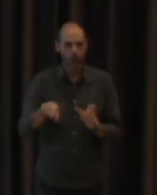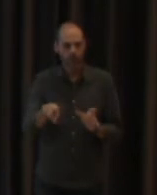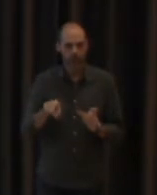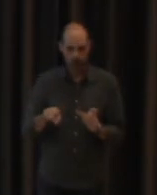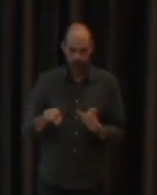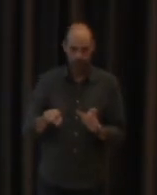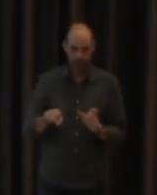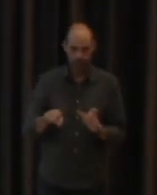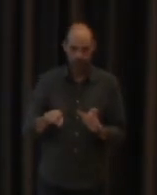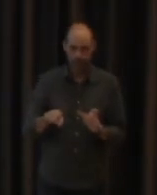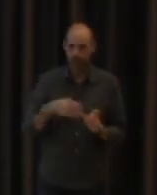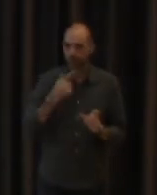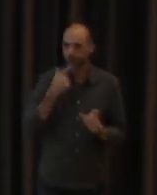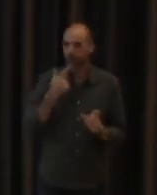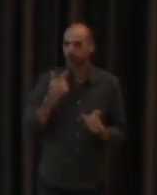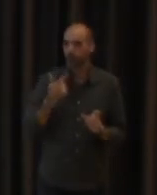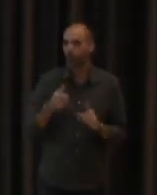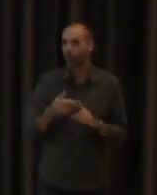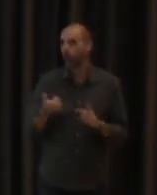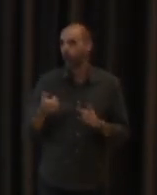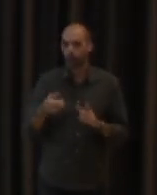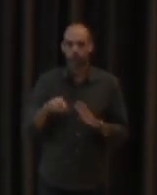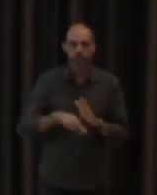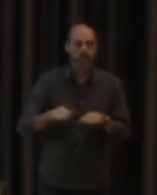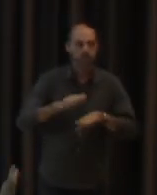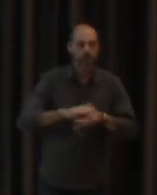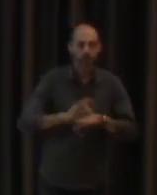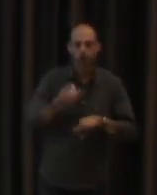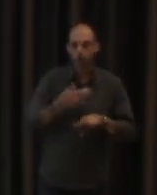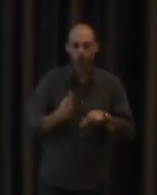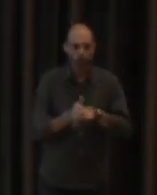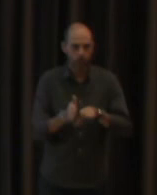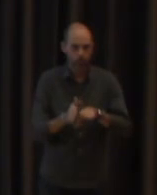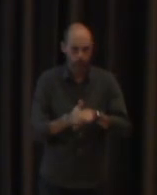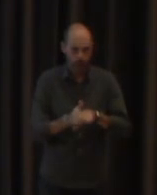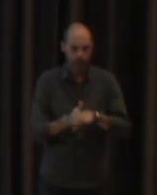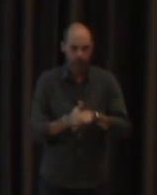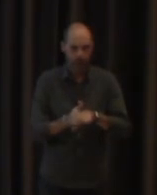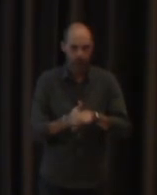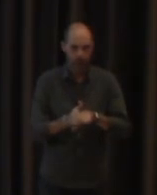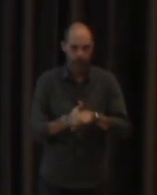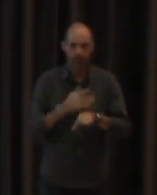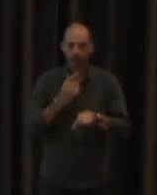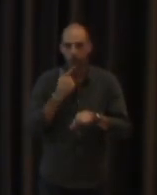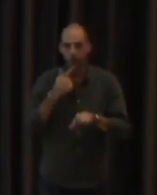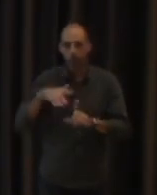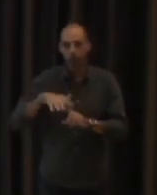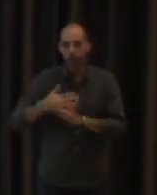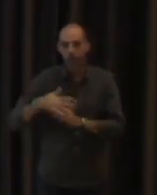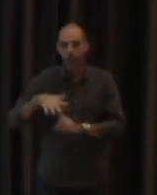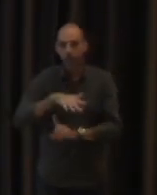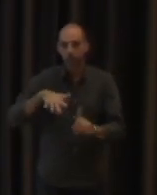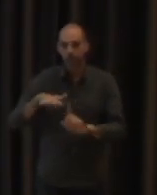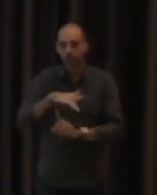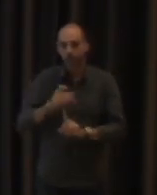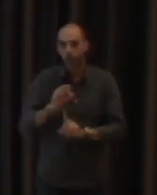un complement que potser en dieu de règim verbal o de preposicional. Vull dir que no ha de ser considerat un circumstancial ni un